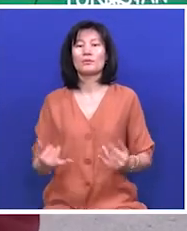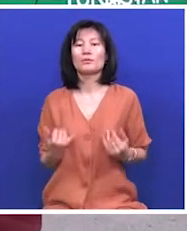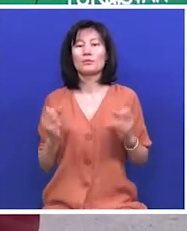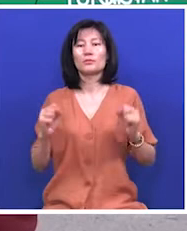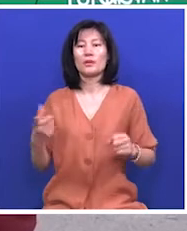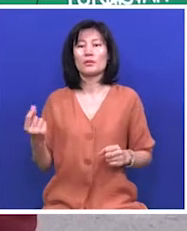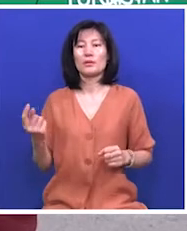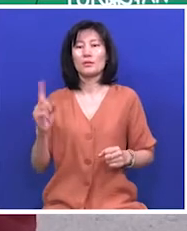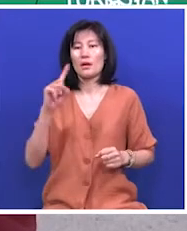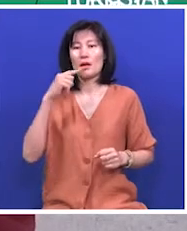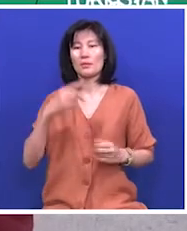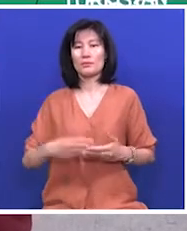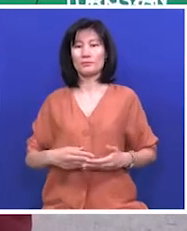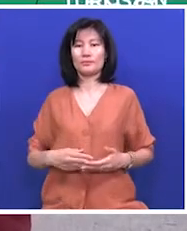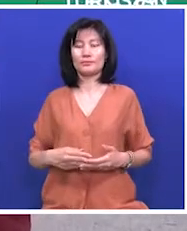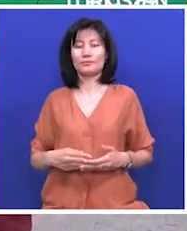болсын. Тағы да айтамын,